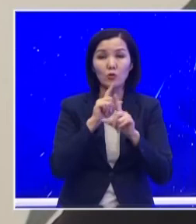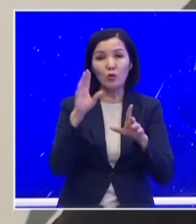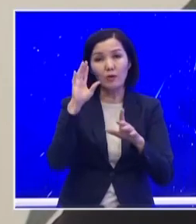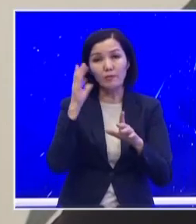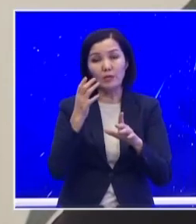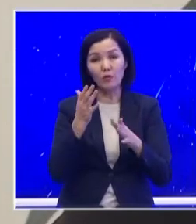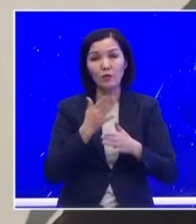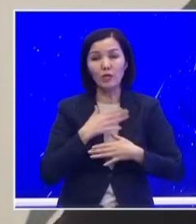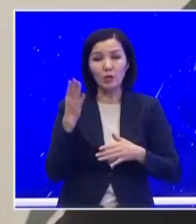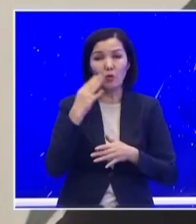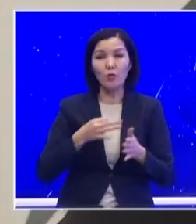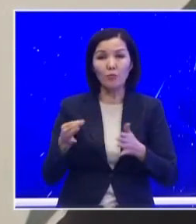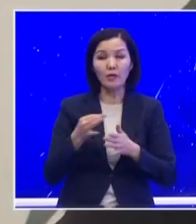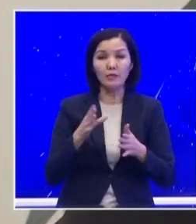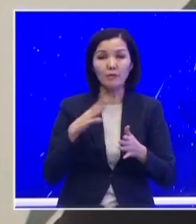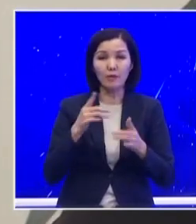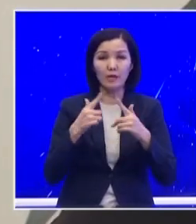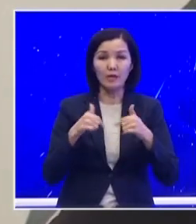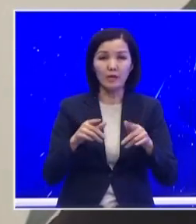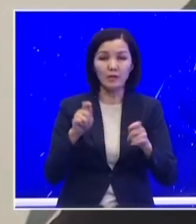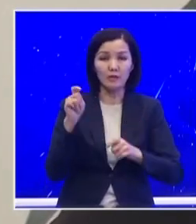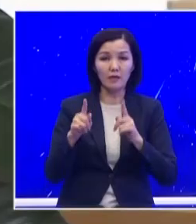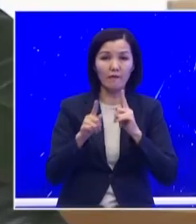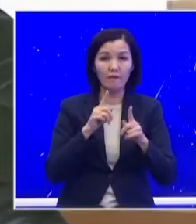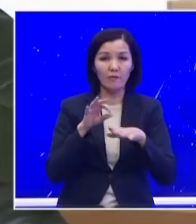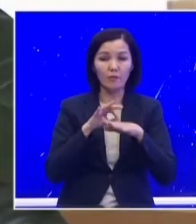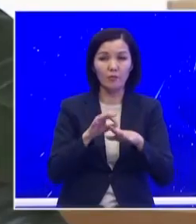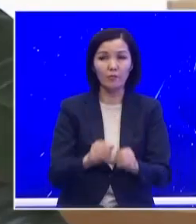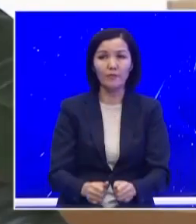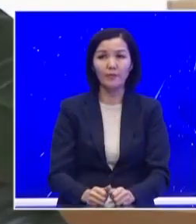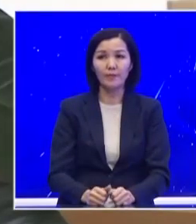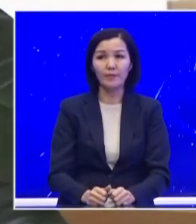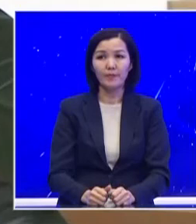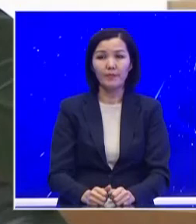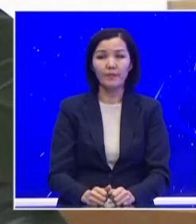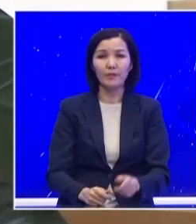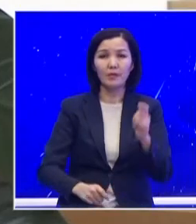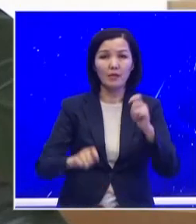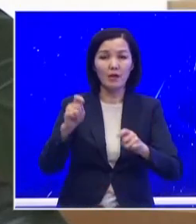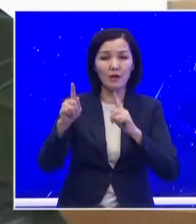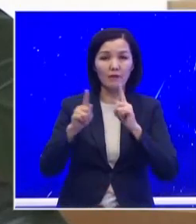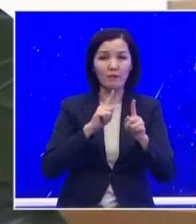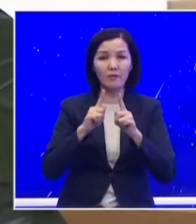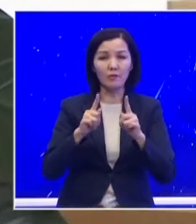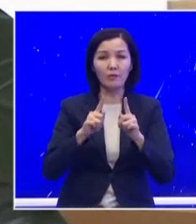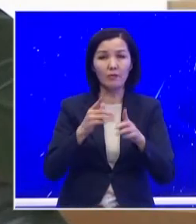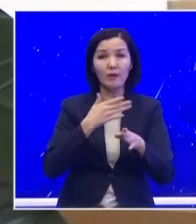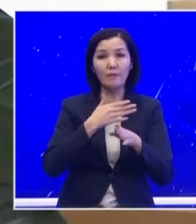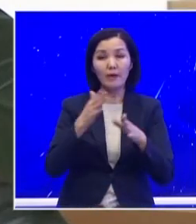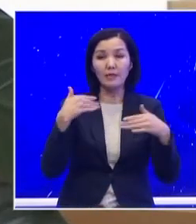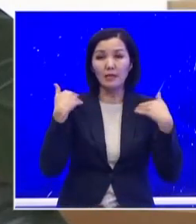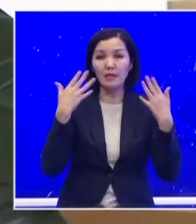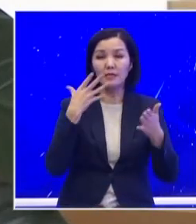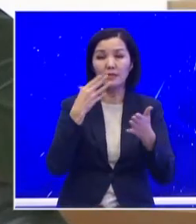психологов нашей области и был организован данный форум. На форум я приехала поделиться опытом своей